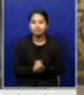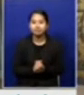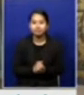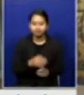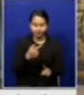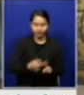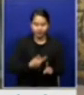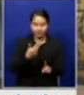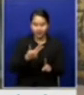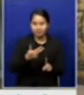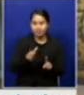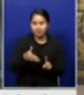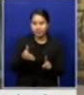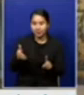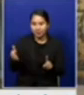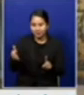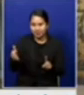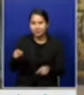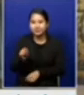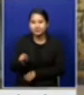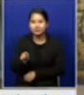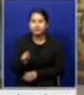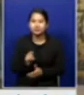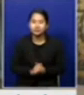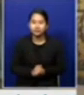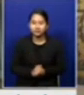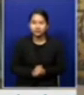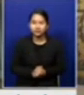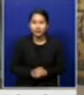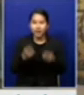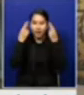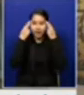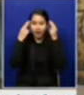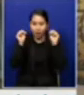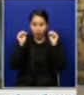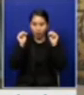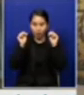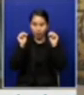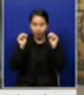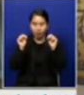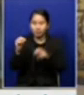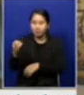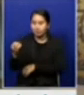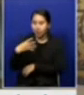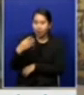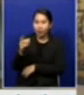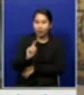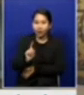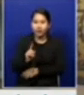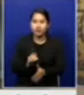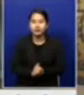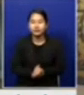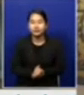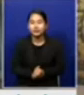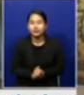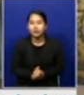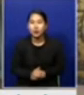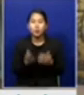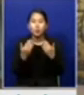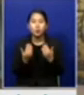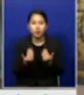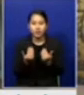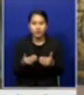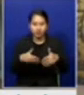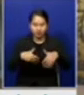นครับท่านนายกรัฐมนตรีท่านก็บอกแล้วว่าวันนี้ประชาชนจะตกงานไม่น้อยกว่